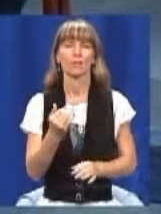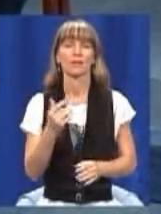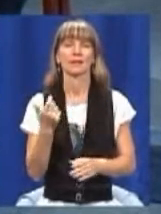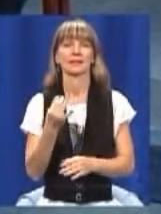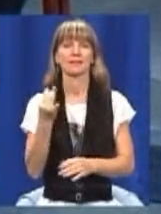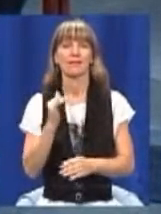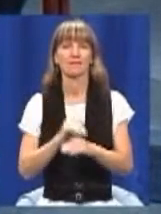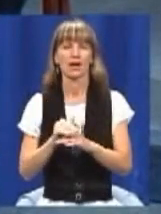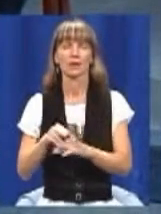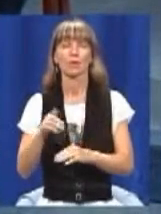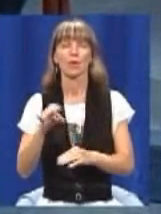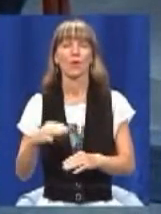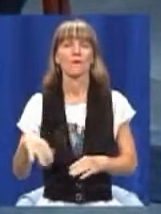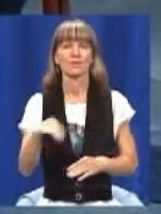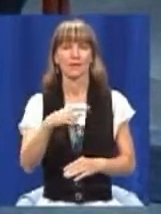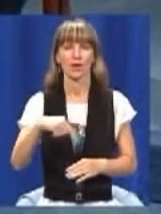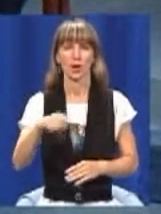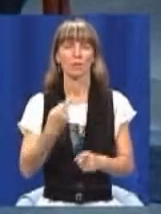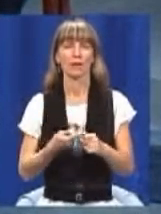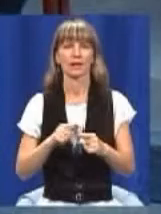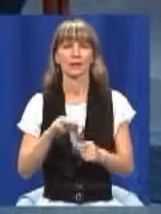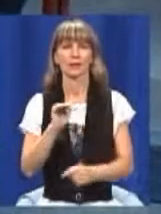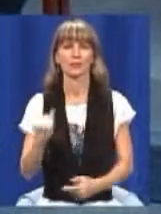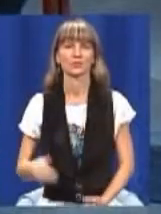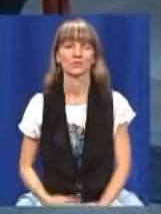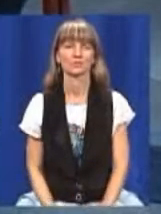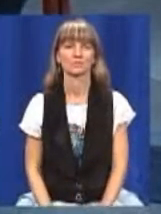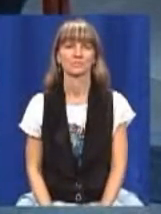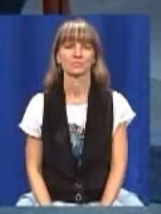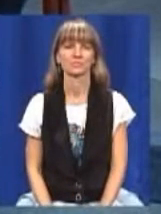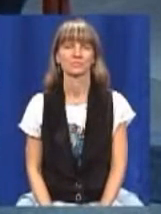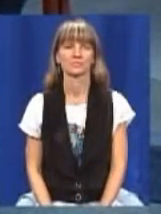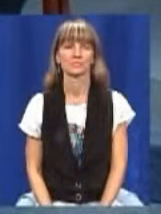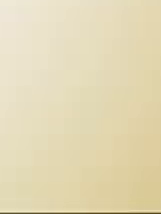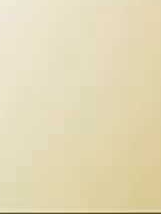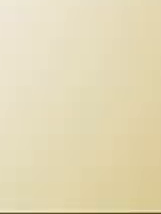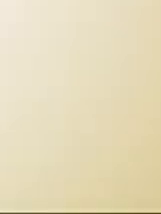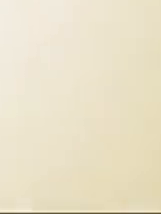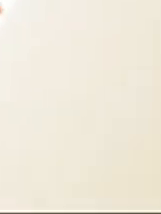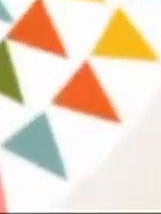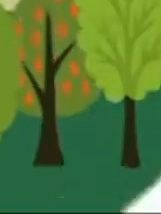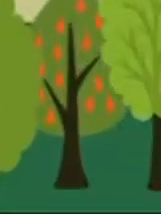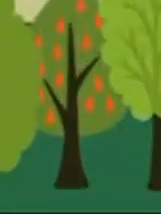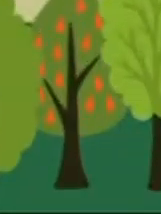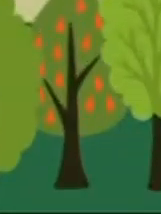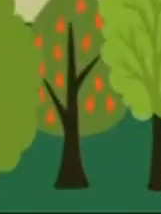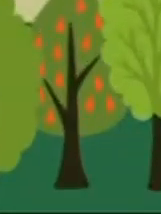цікаві факти про все навколо. Тому до побачення. До побачення. Mm-hmm.